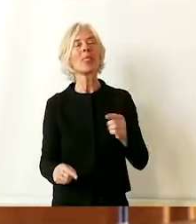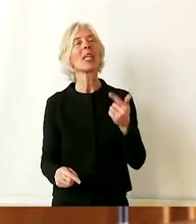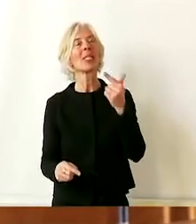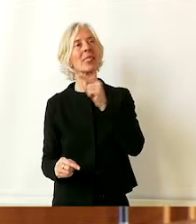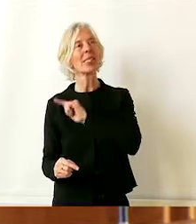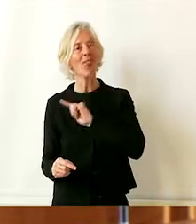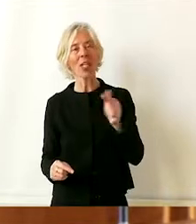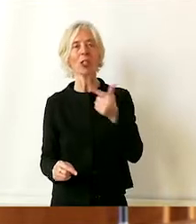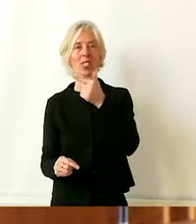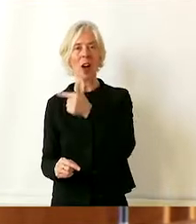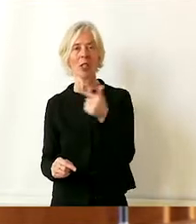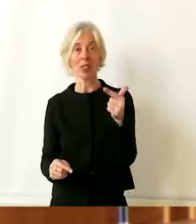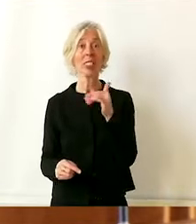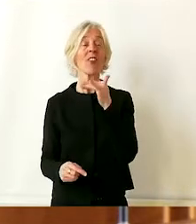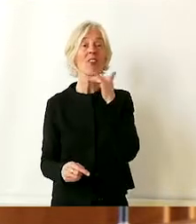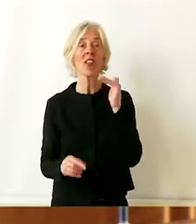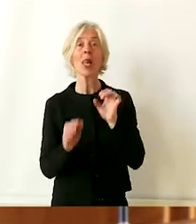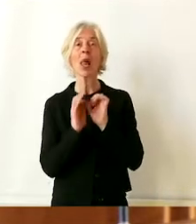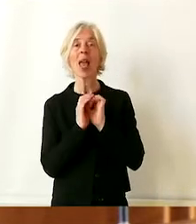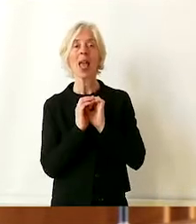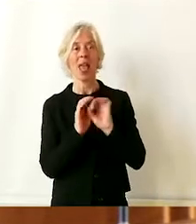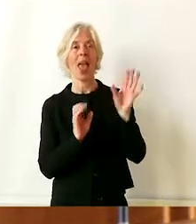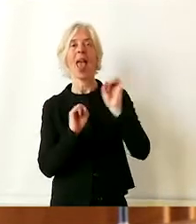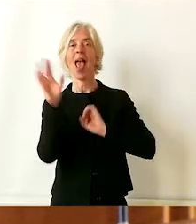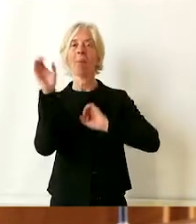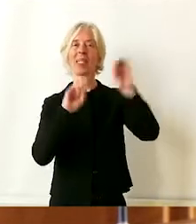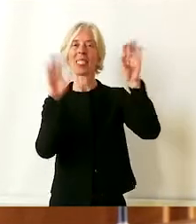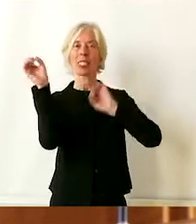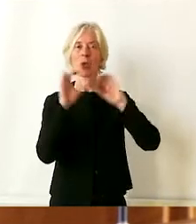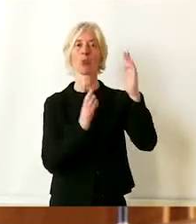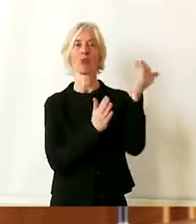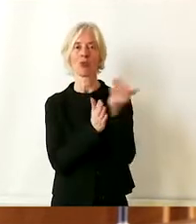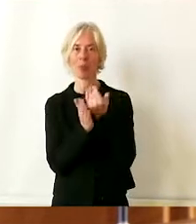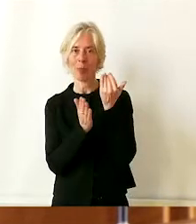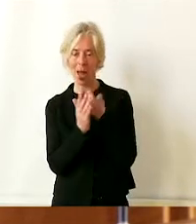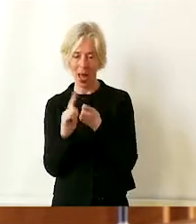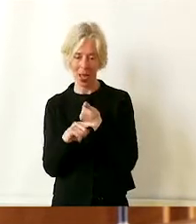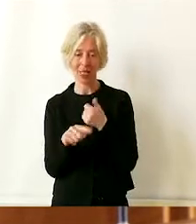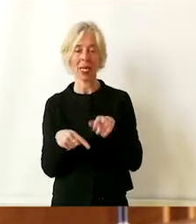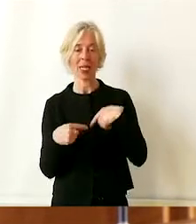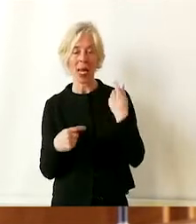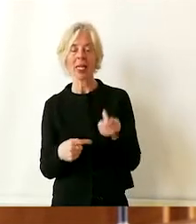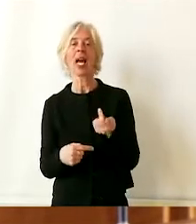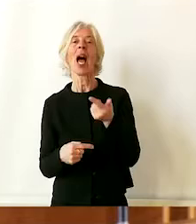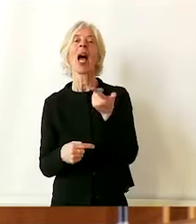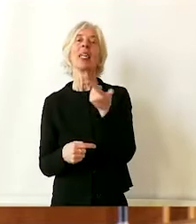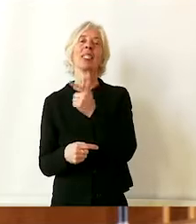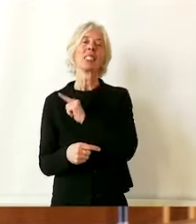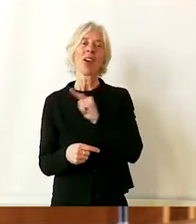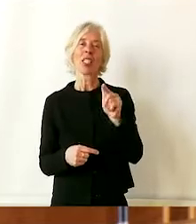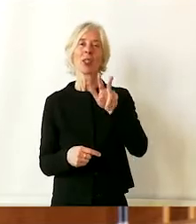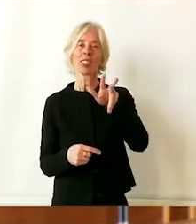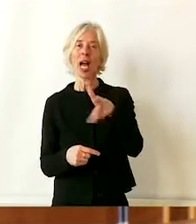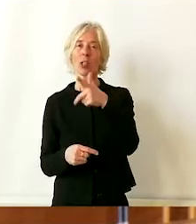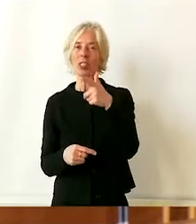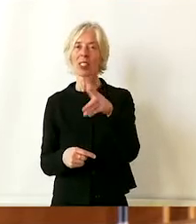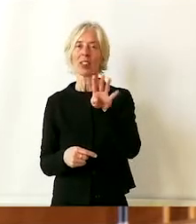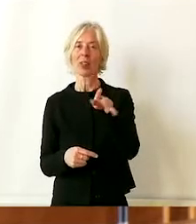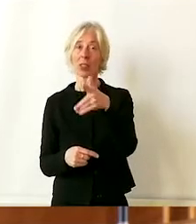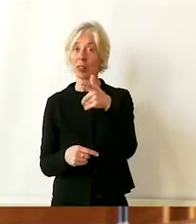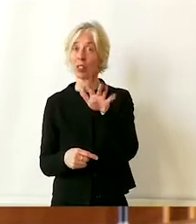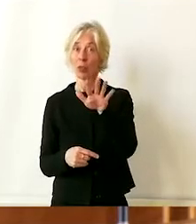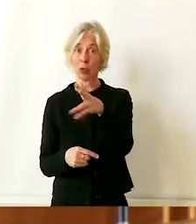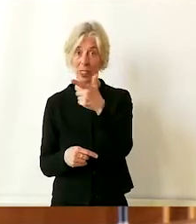einsparen, aber dann geht es weiter. 2023 bis 2025 sollen eben auch Klimaschutzziele entsprechend aufgestellt